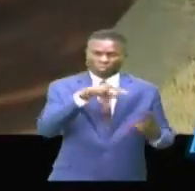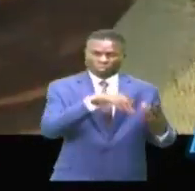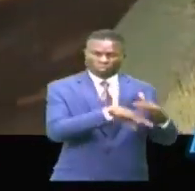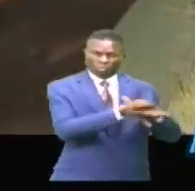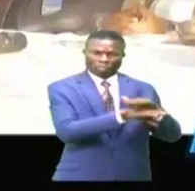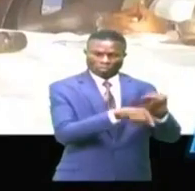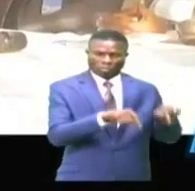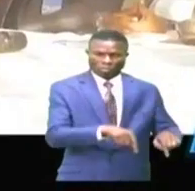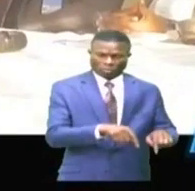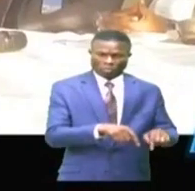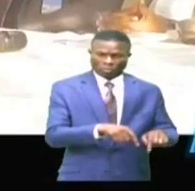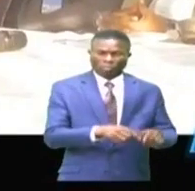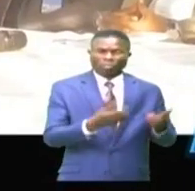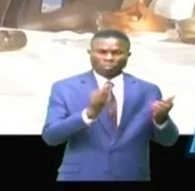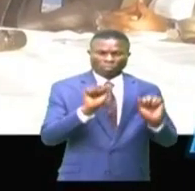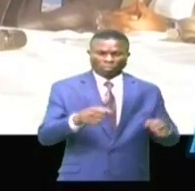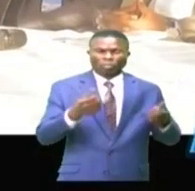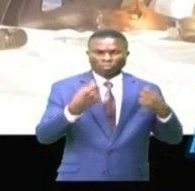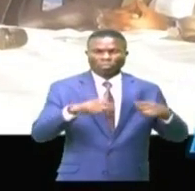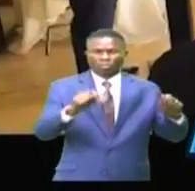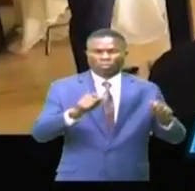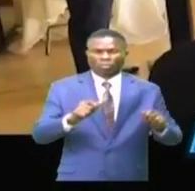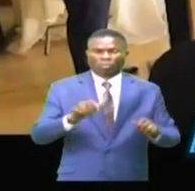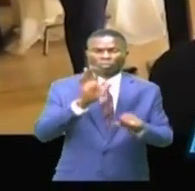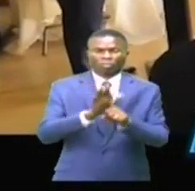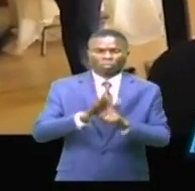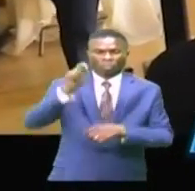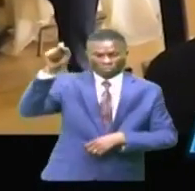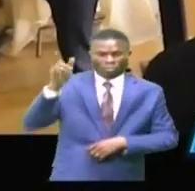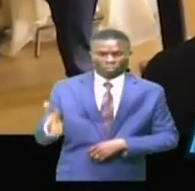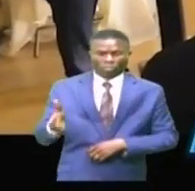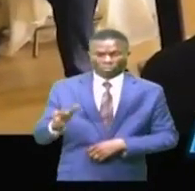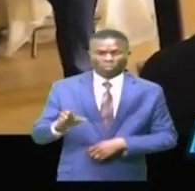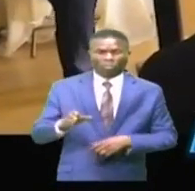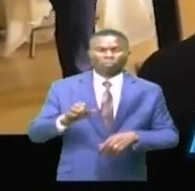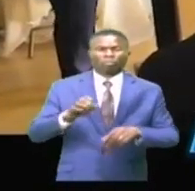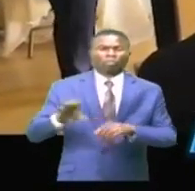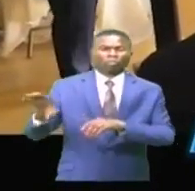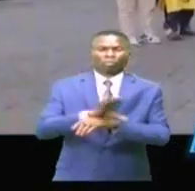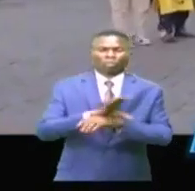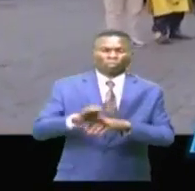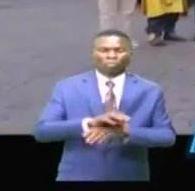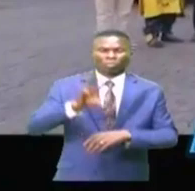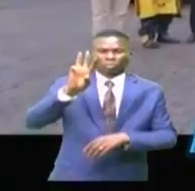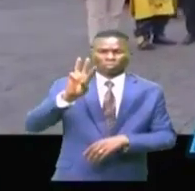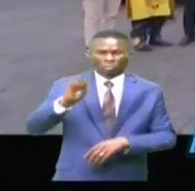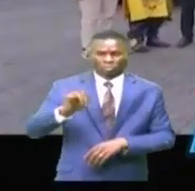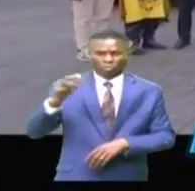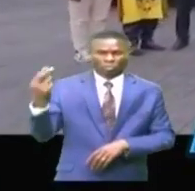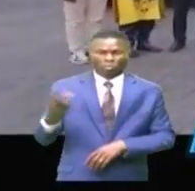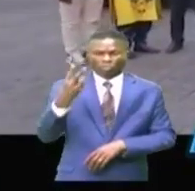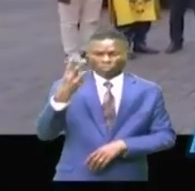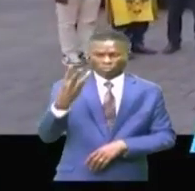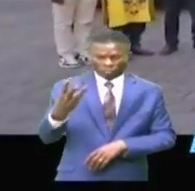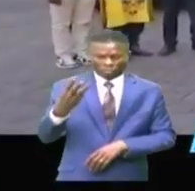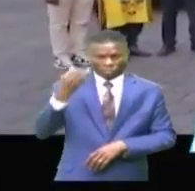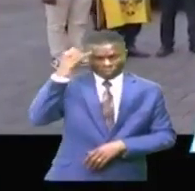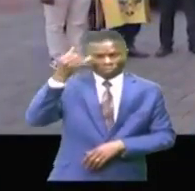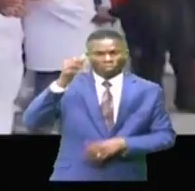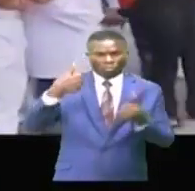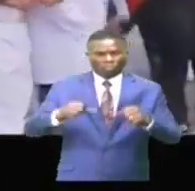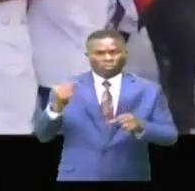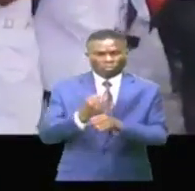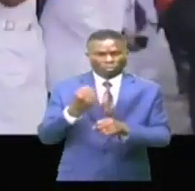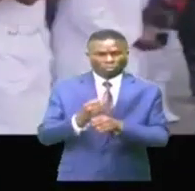et qui peuvent vendre malgré la présence des groupes armés l'occupation du M23 le moral reste à l'ouvrage le monde